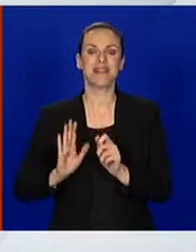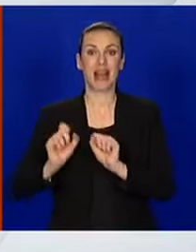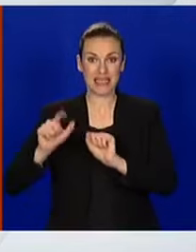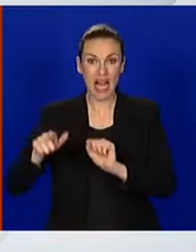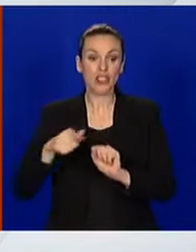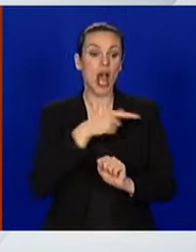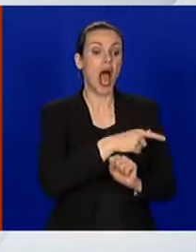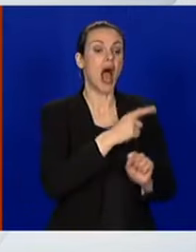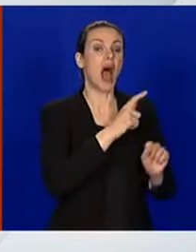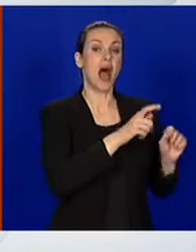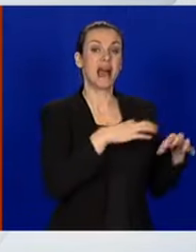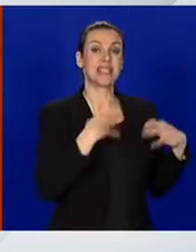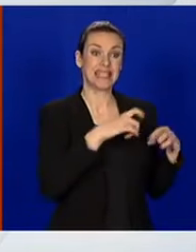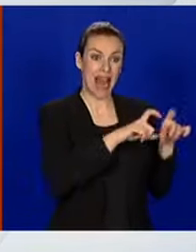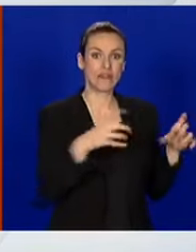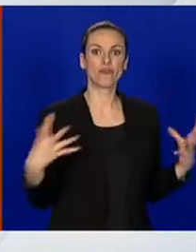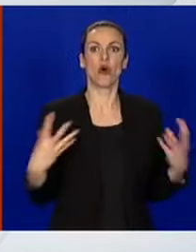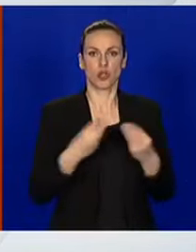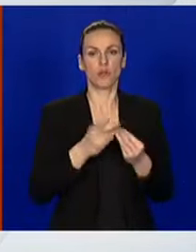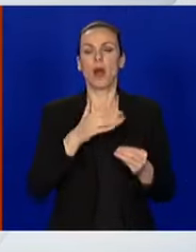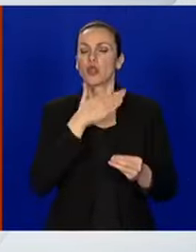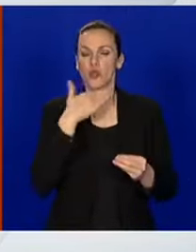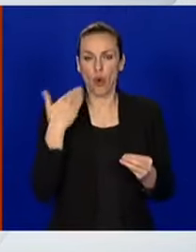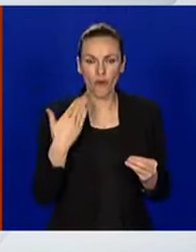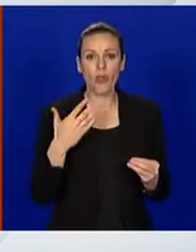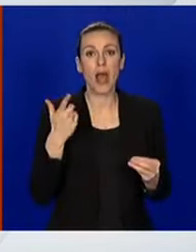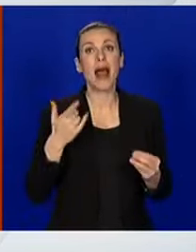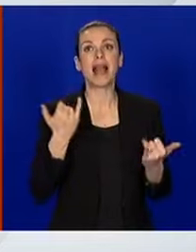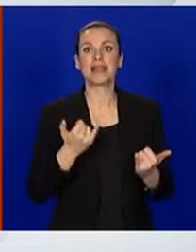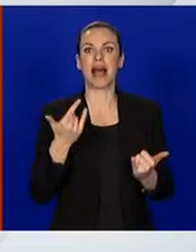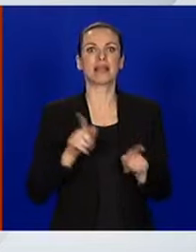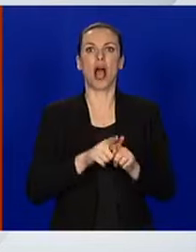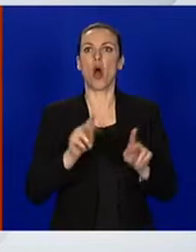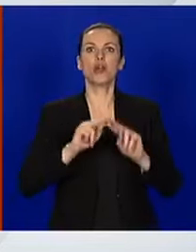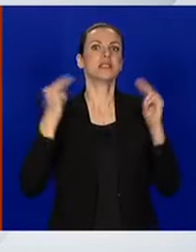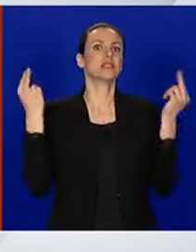jednom trenutku se zapravo cijeli svijet našao pred